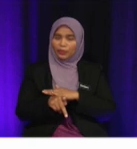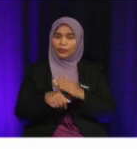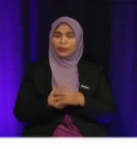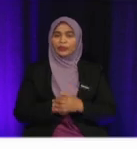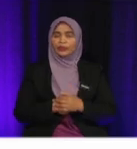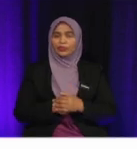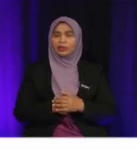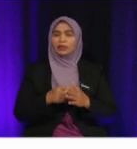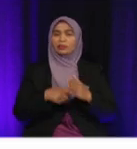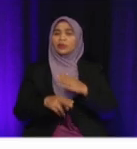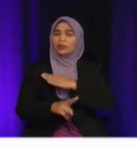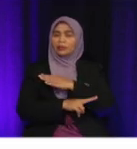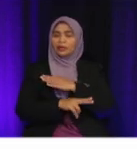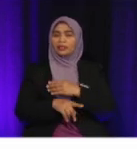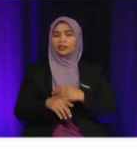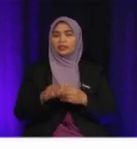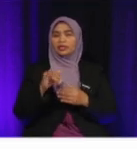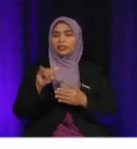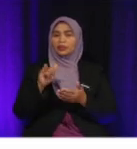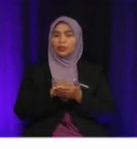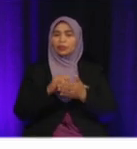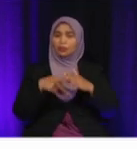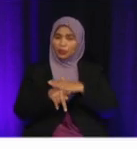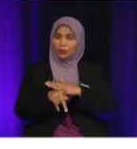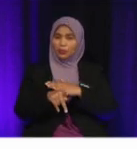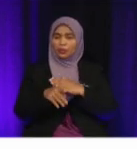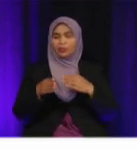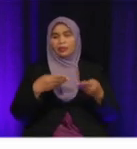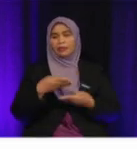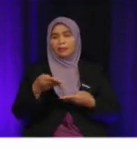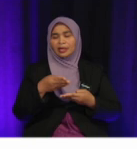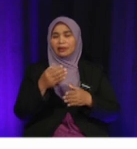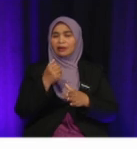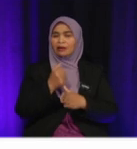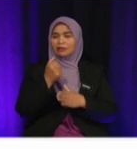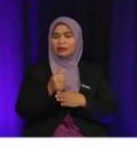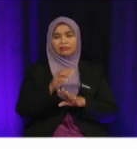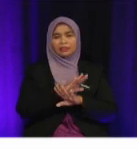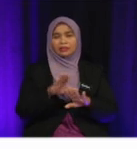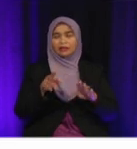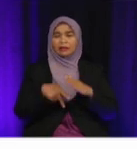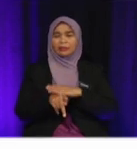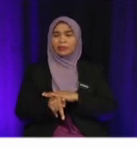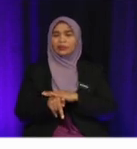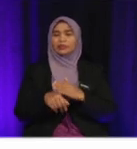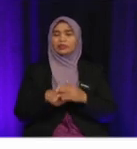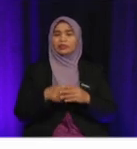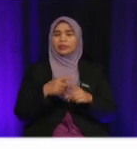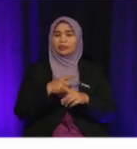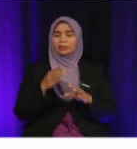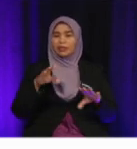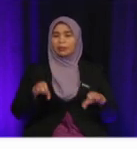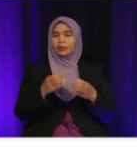orang yang membunuh? Pastilah qisas, bunuh balas. Ya, ataupun tidak bunuh, perbuatan yang